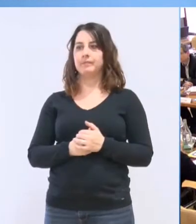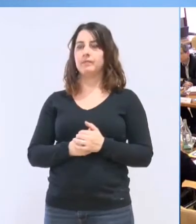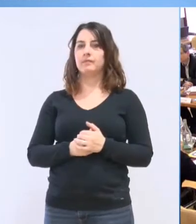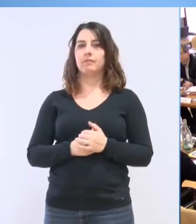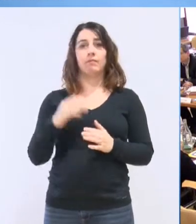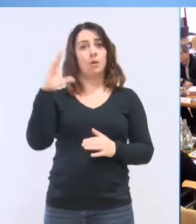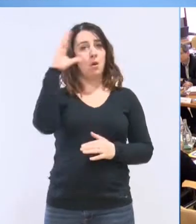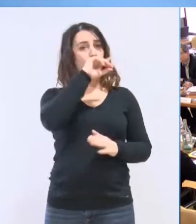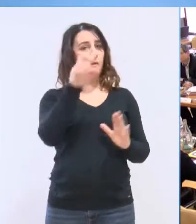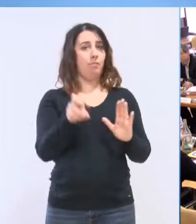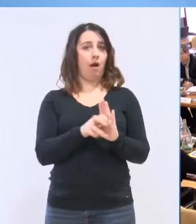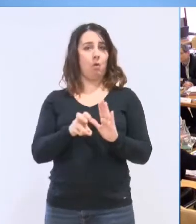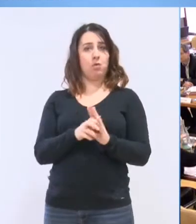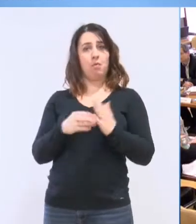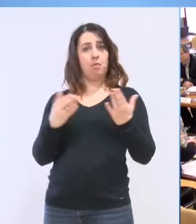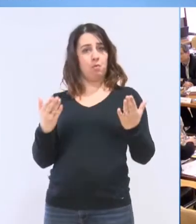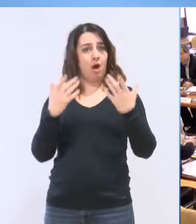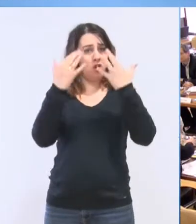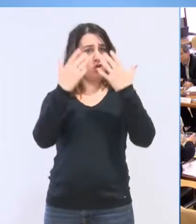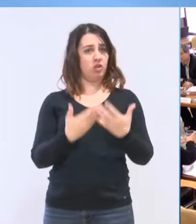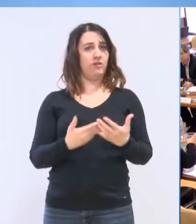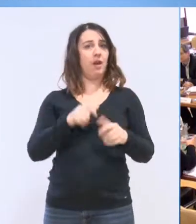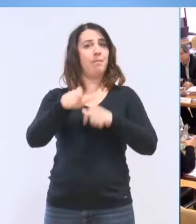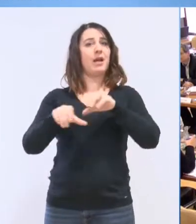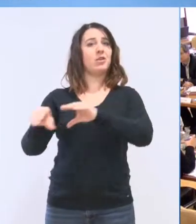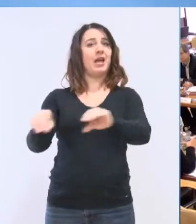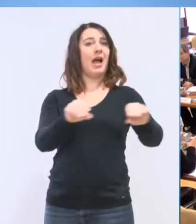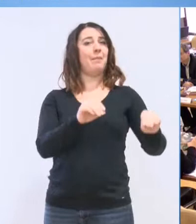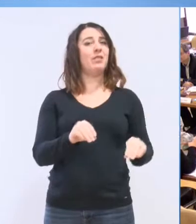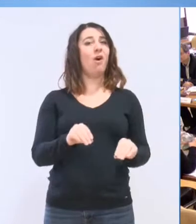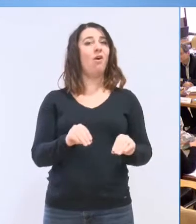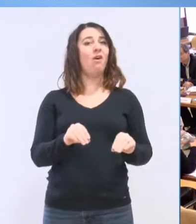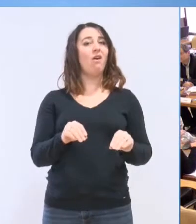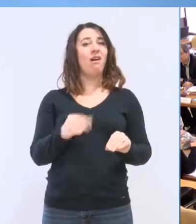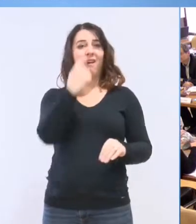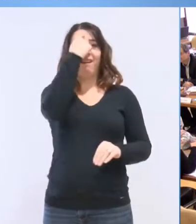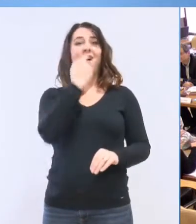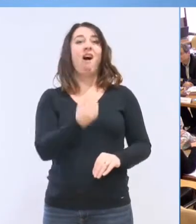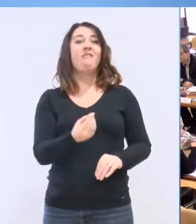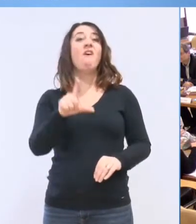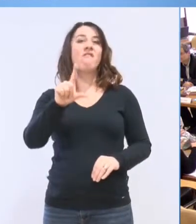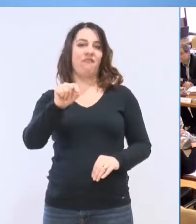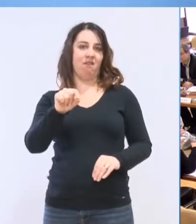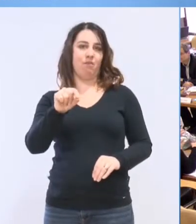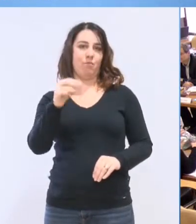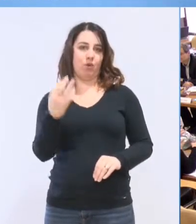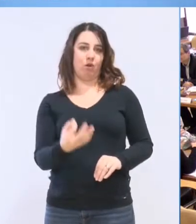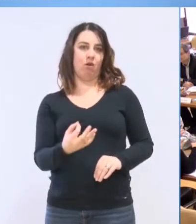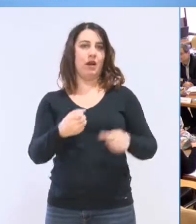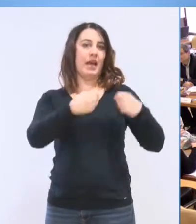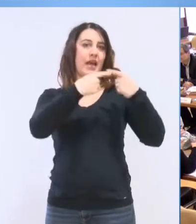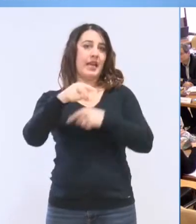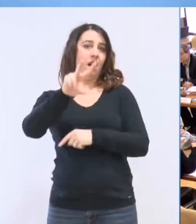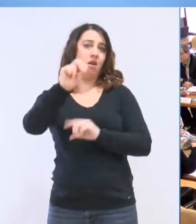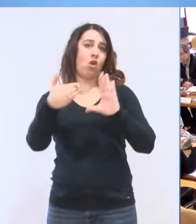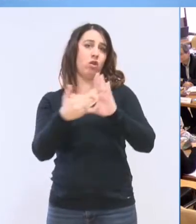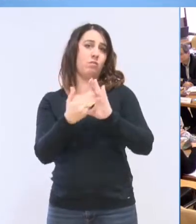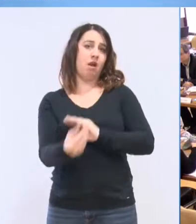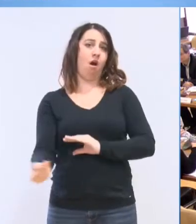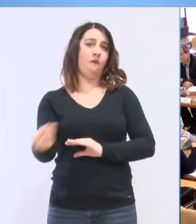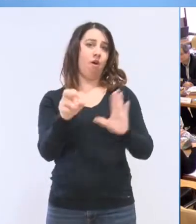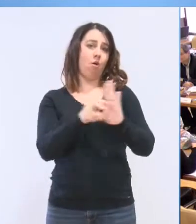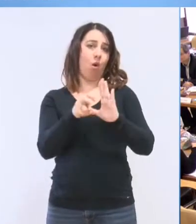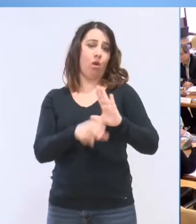qu'à Grenoble, 20% des habitants sont des enfants. Ça fait 30 000 enfants dans notre ville,